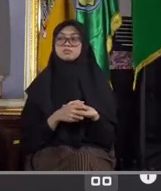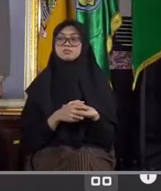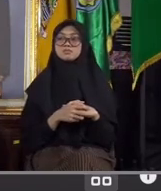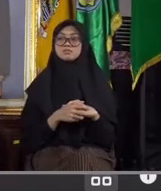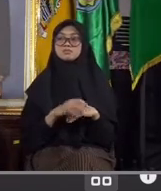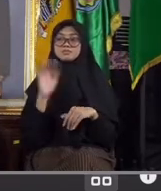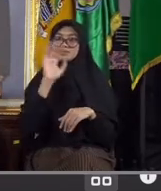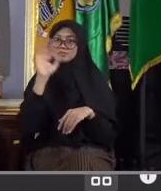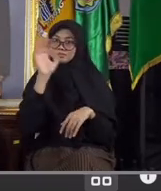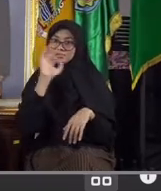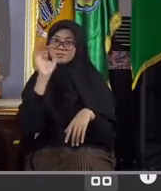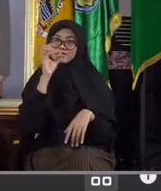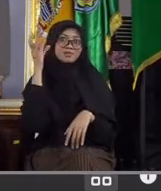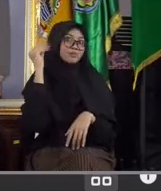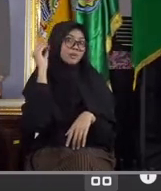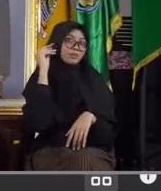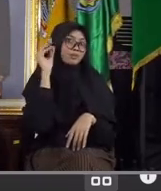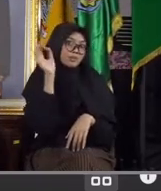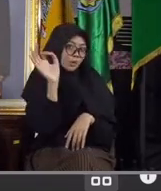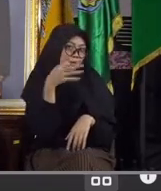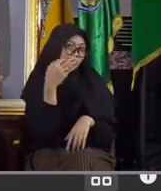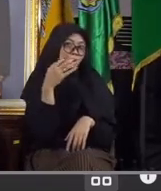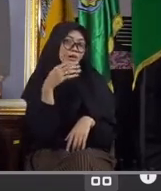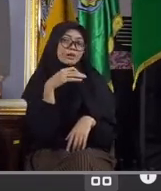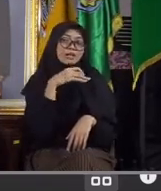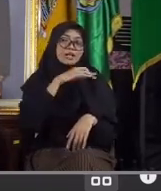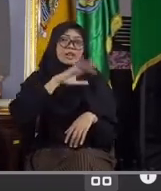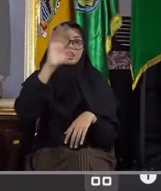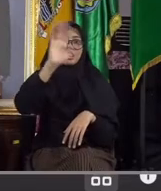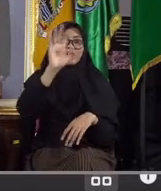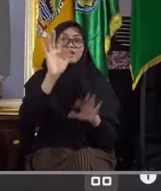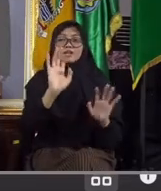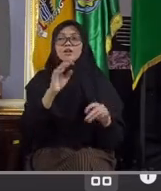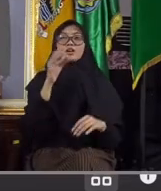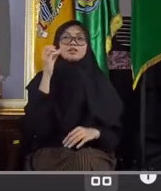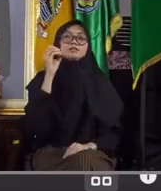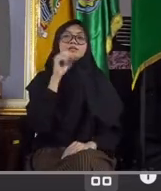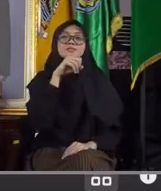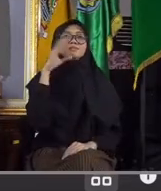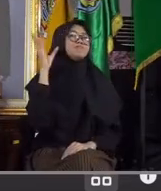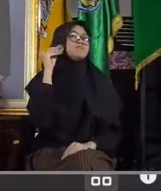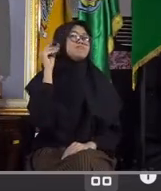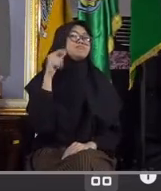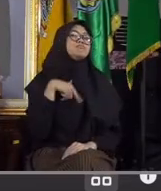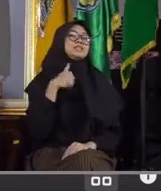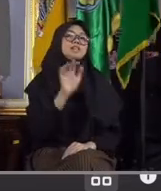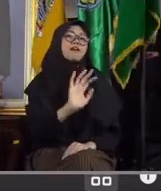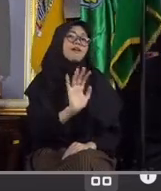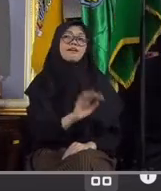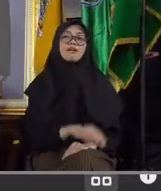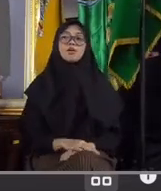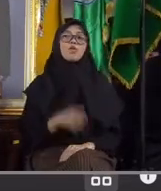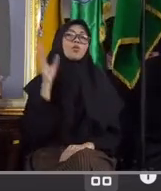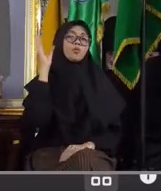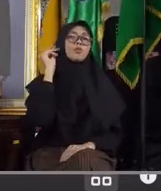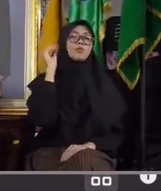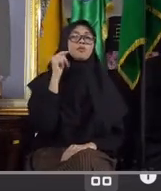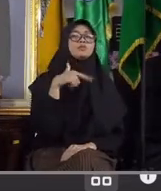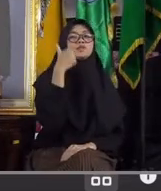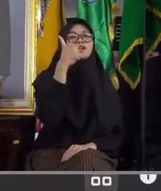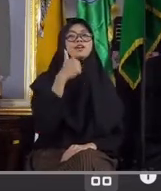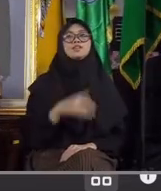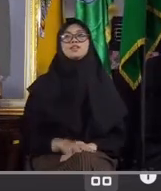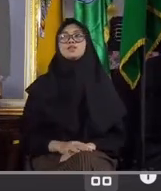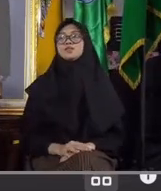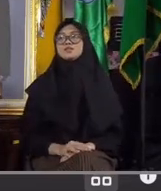Iki ketok ora enak suarane dada-dada. Sampean krungu mboten, Mas? Krungu, Pak. Nggih. Oh, krungu